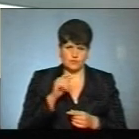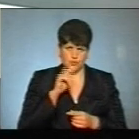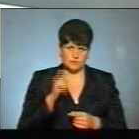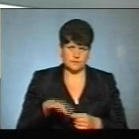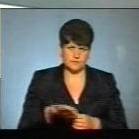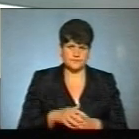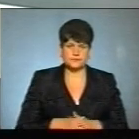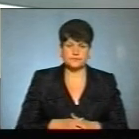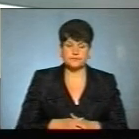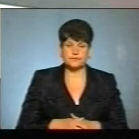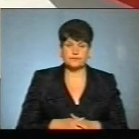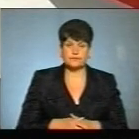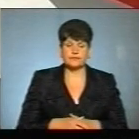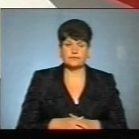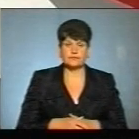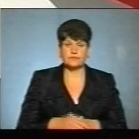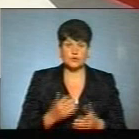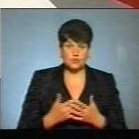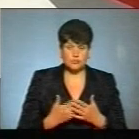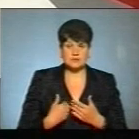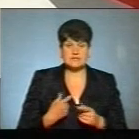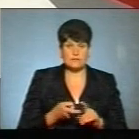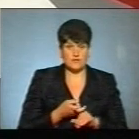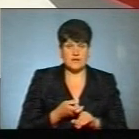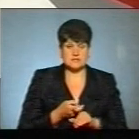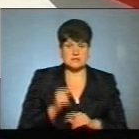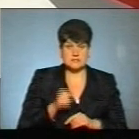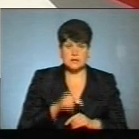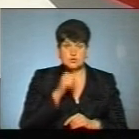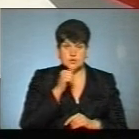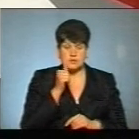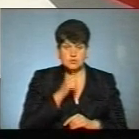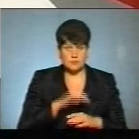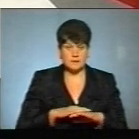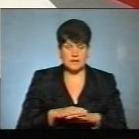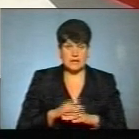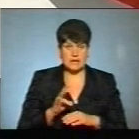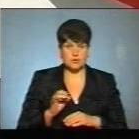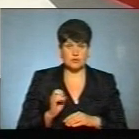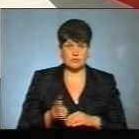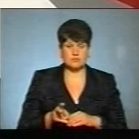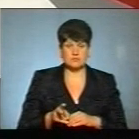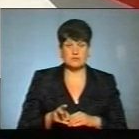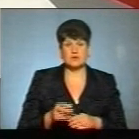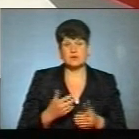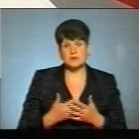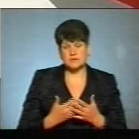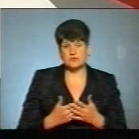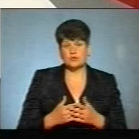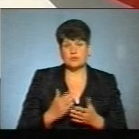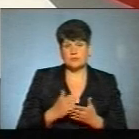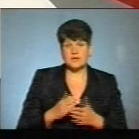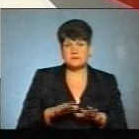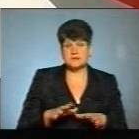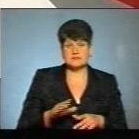України. Тобто, чи пов'язуєте це з тіньовим ринком? Мабуть, воно має місце по всій країні,